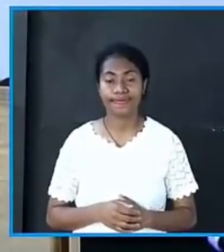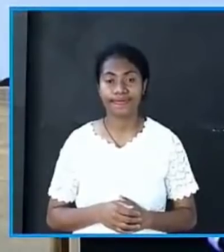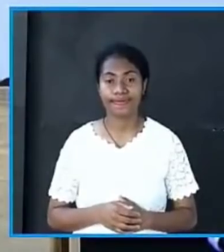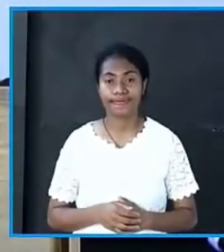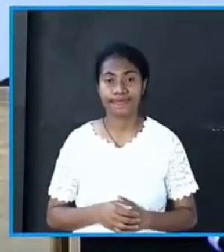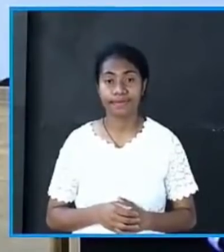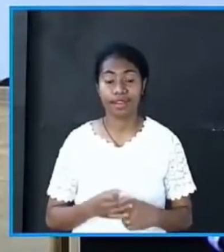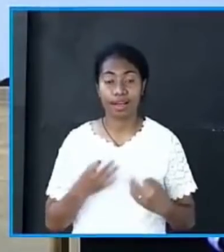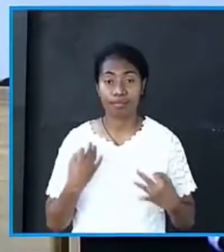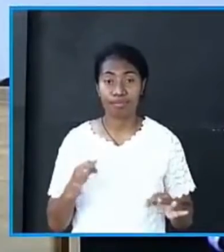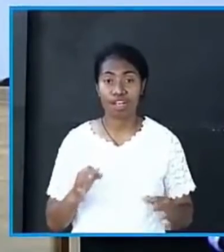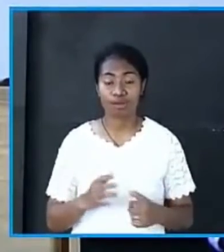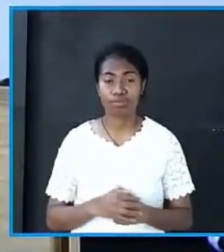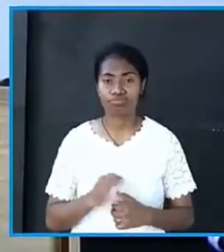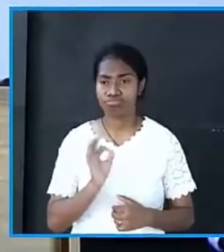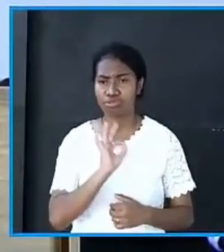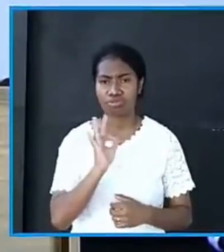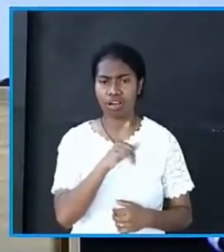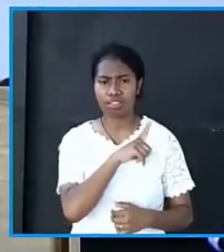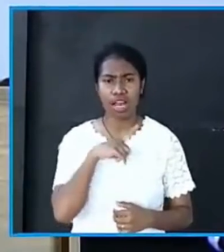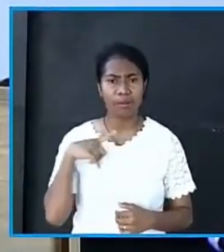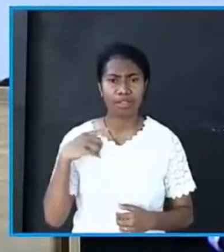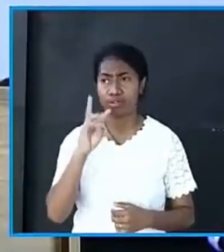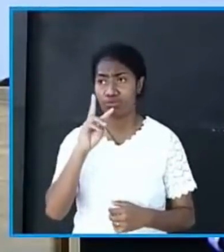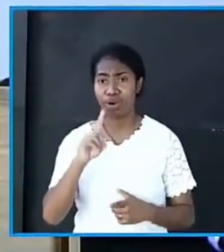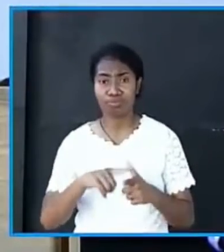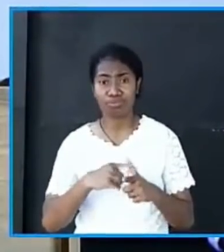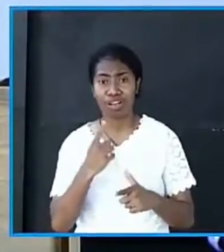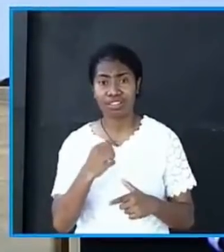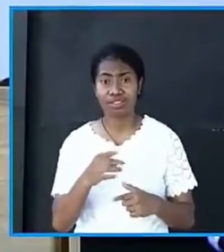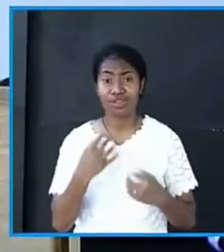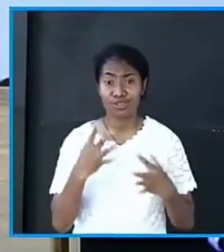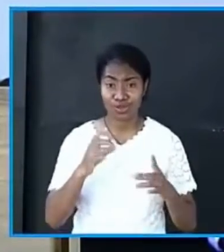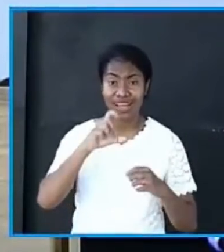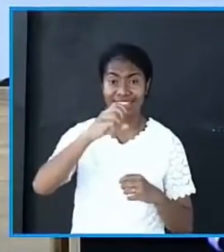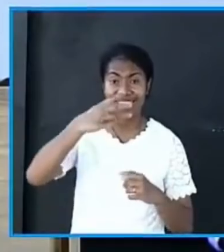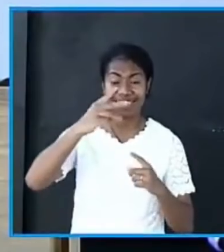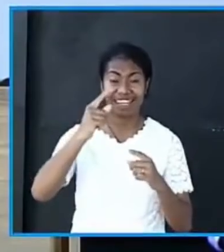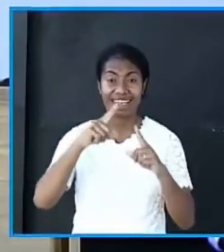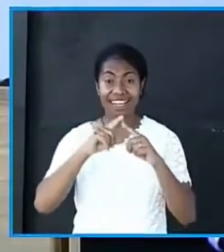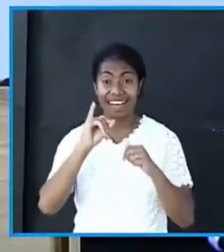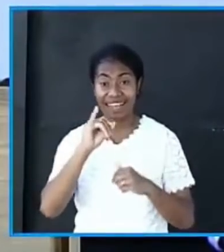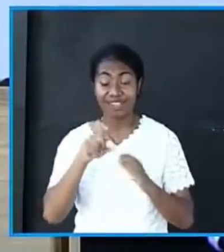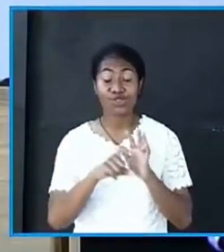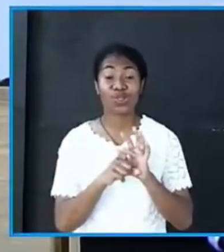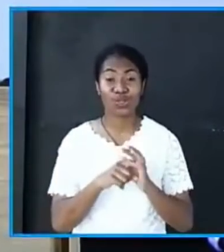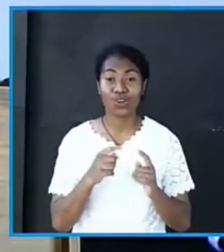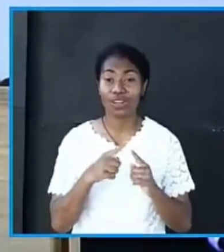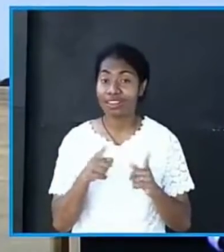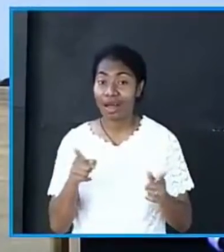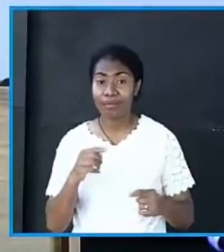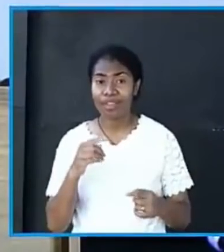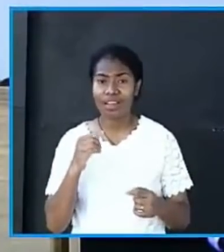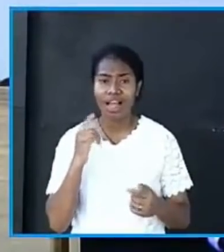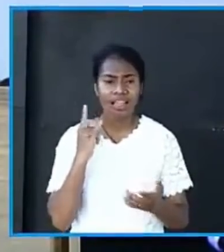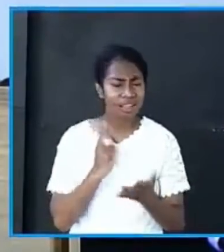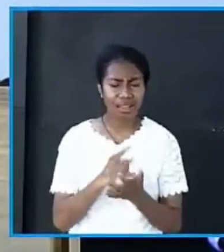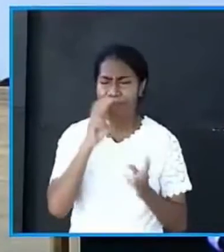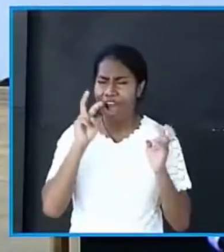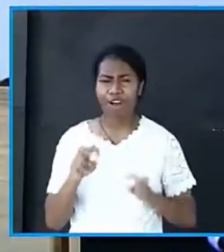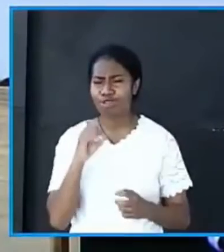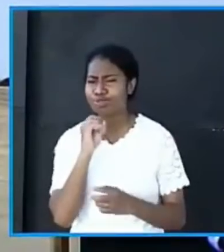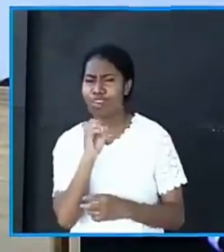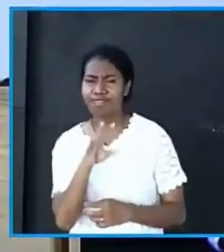biarpun nanti tidak selamanya dua bulan kemudian cerai yo yah tapi Pokoknya dia mengucapkan